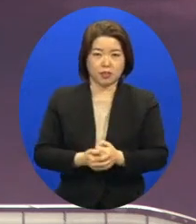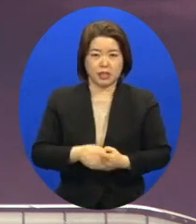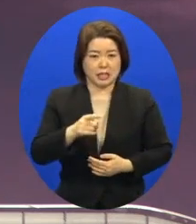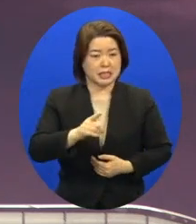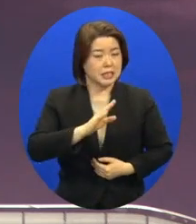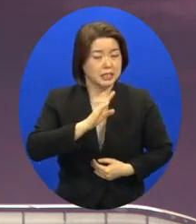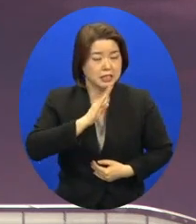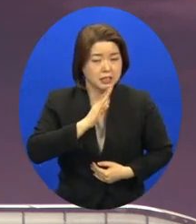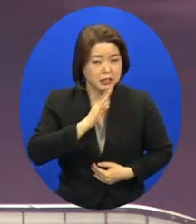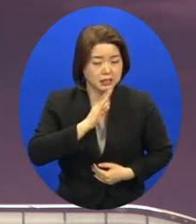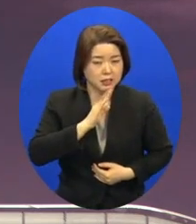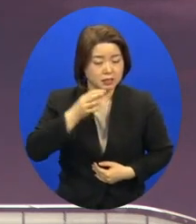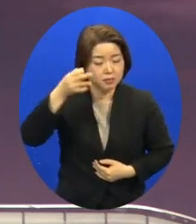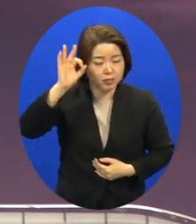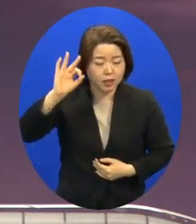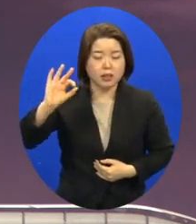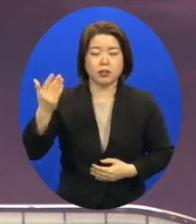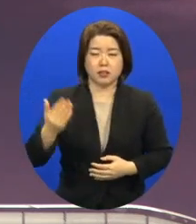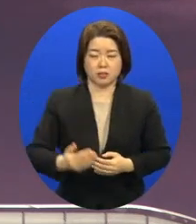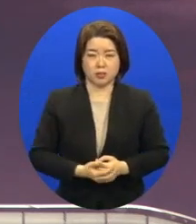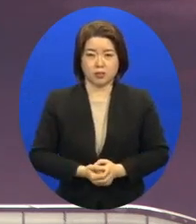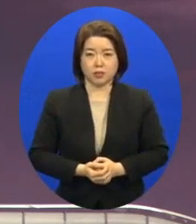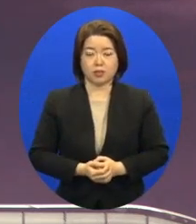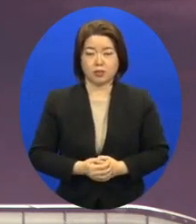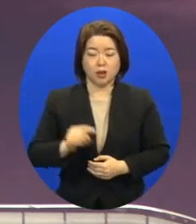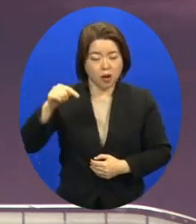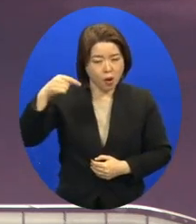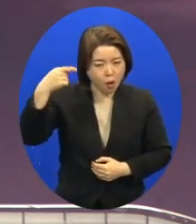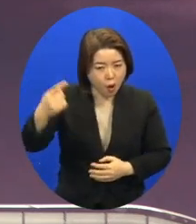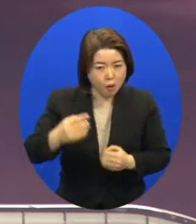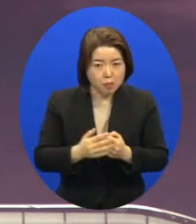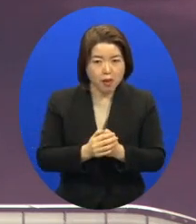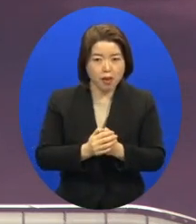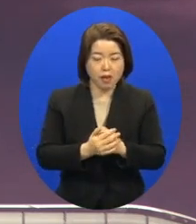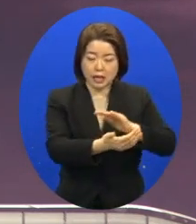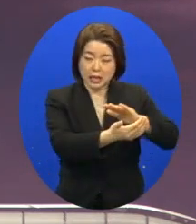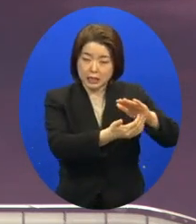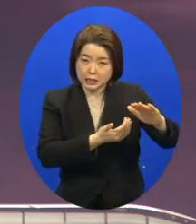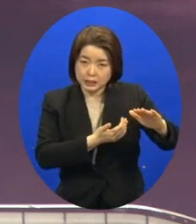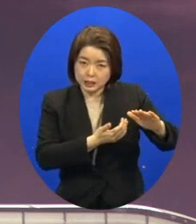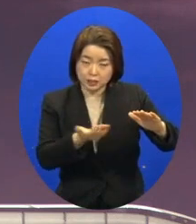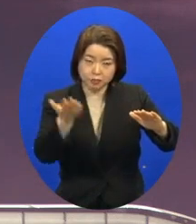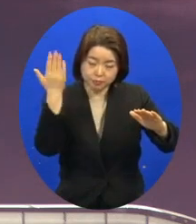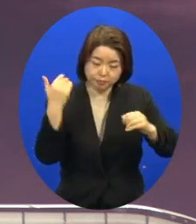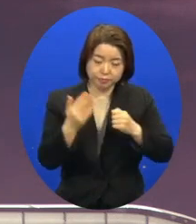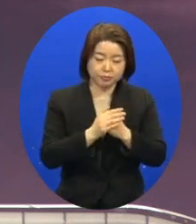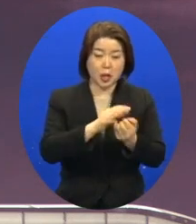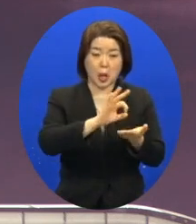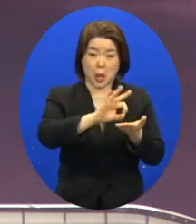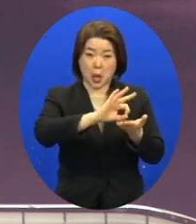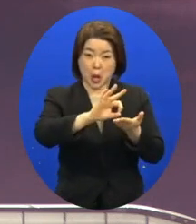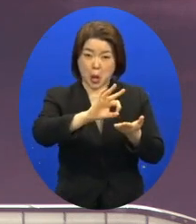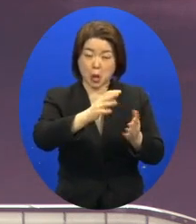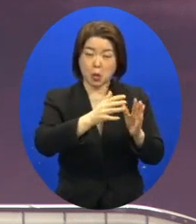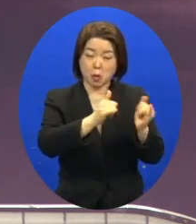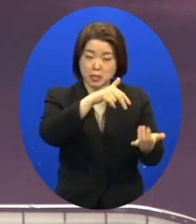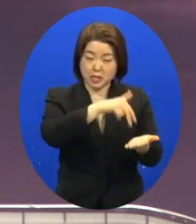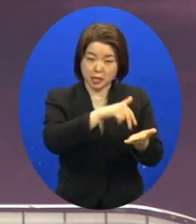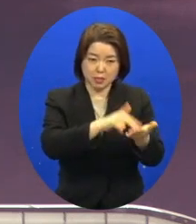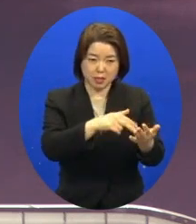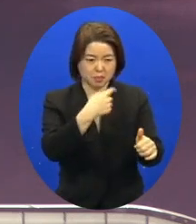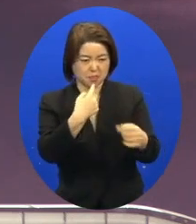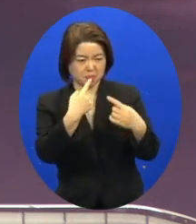사실을 깨달았습니다. 그러고 난 다음에 그는 이전에는 아주 소비자적인 그런